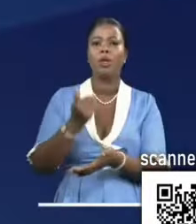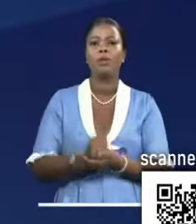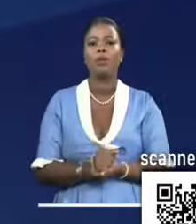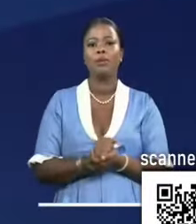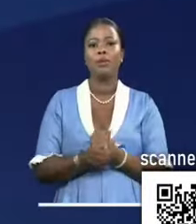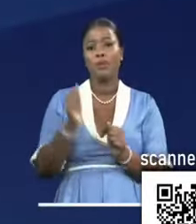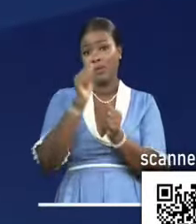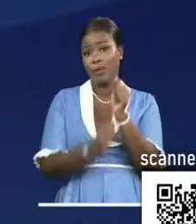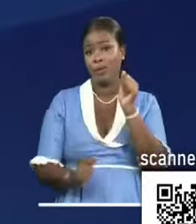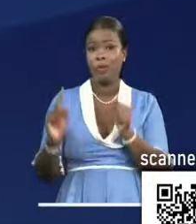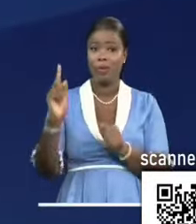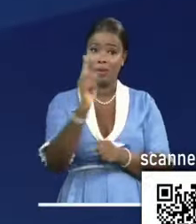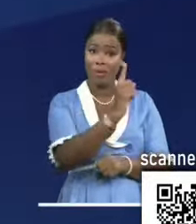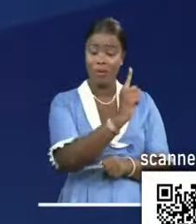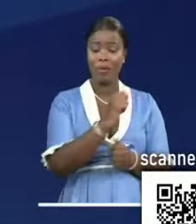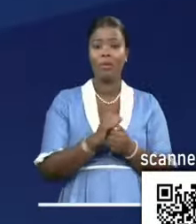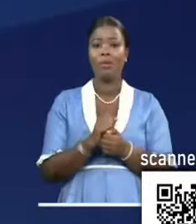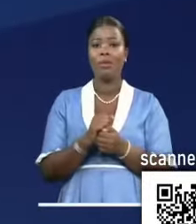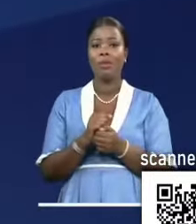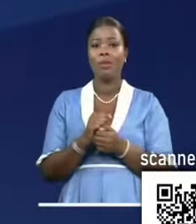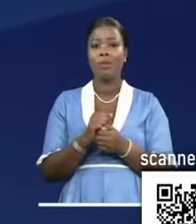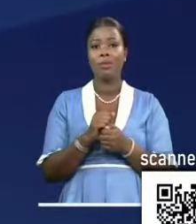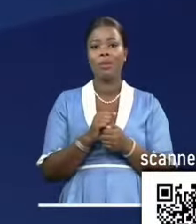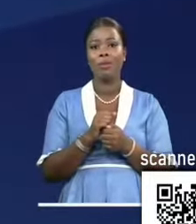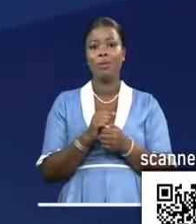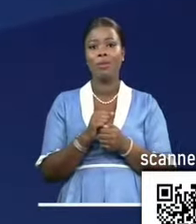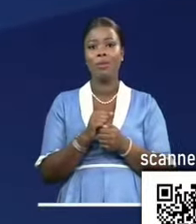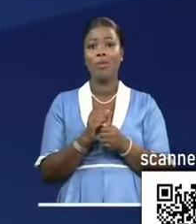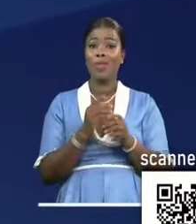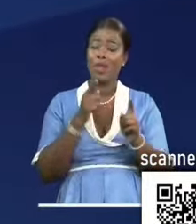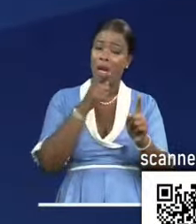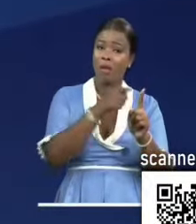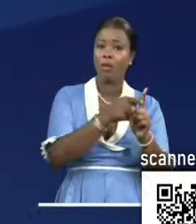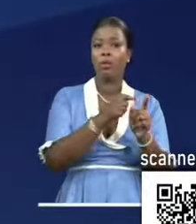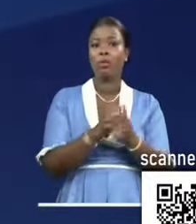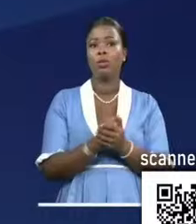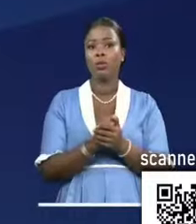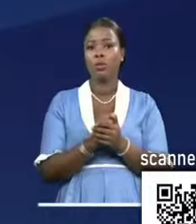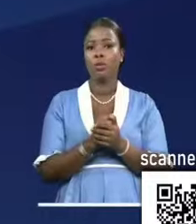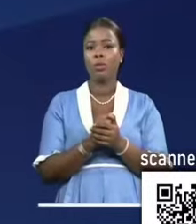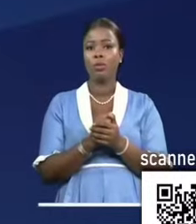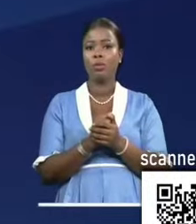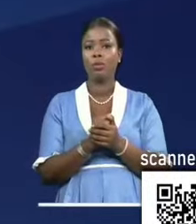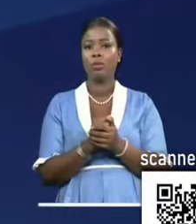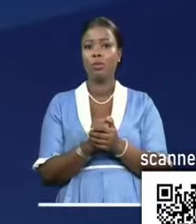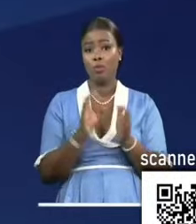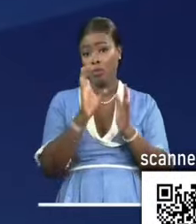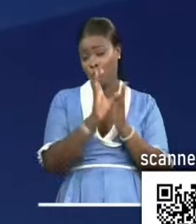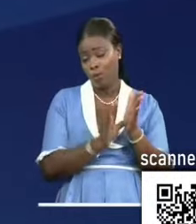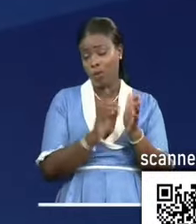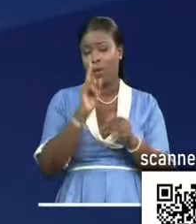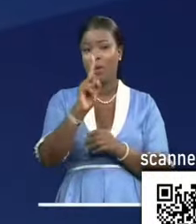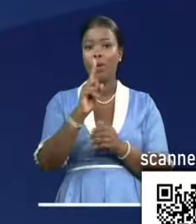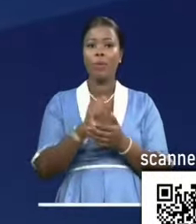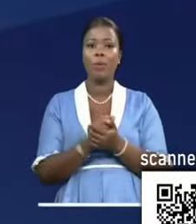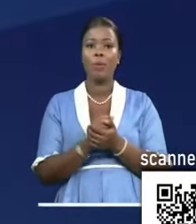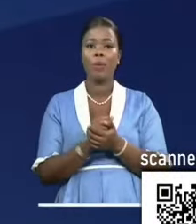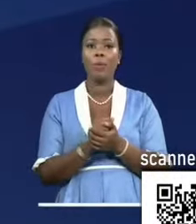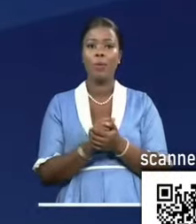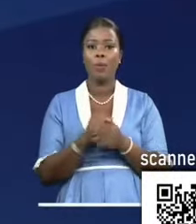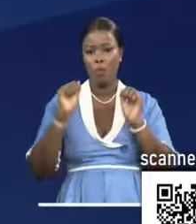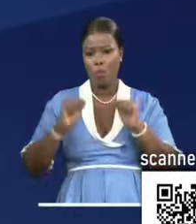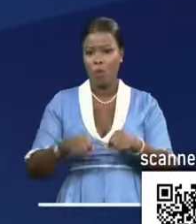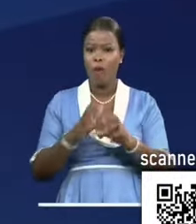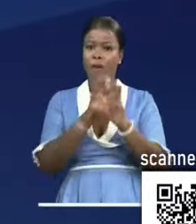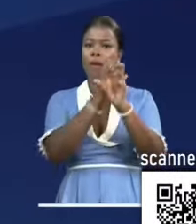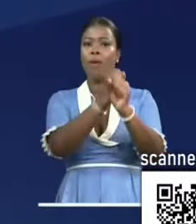chacun de ces actes DEES axes vous sera détaé tout à l'heure constiue un pilier sur lequel on pour s'appuer pour